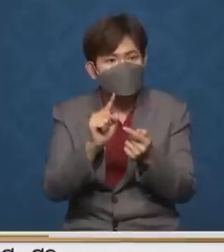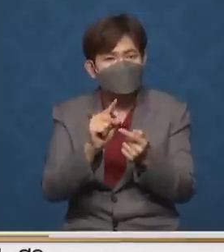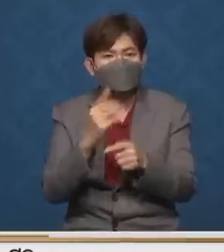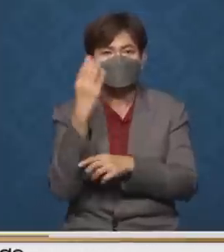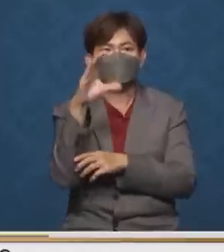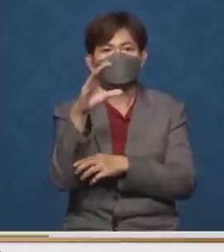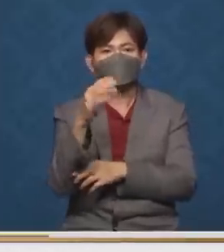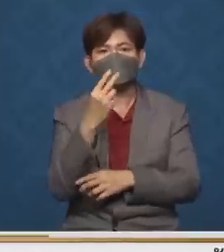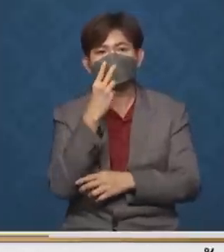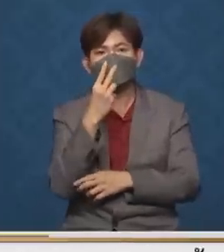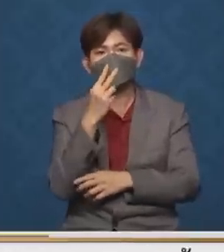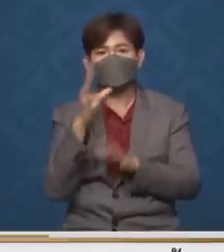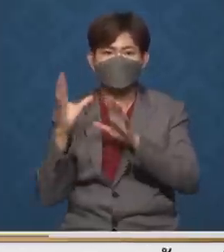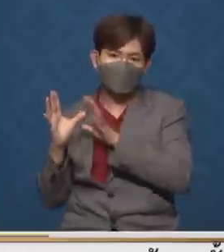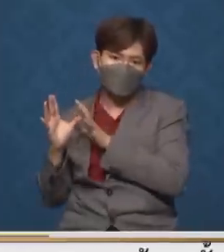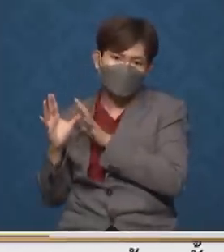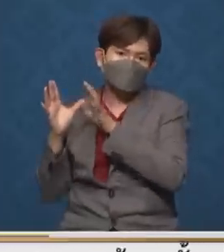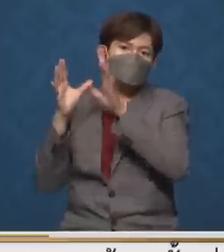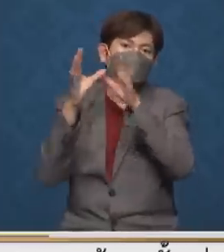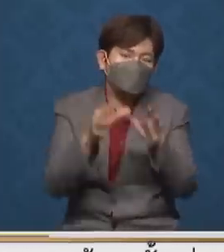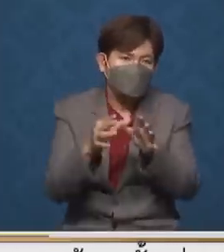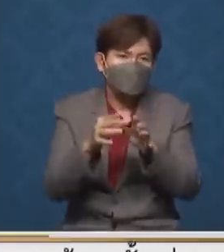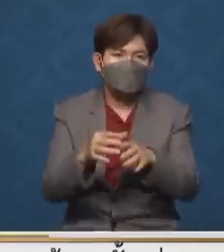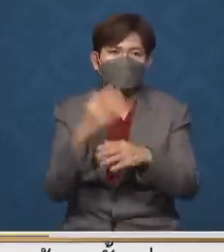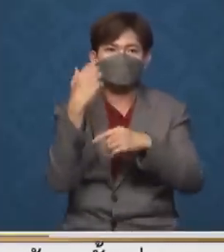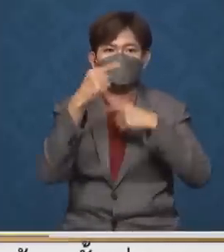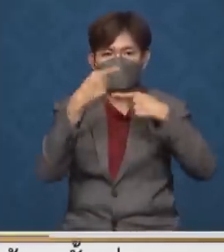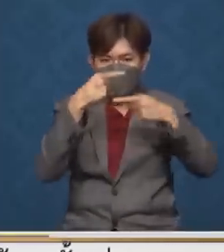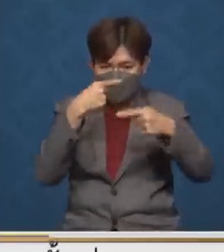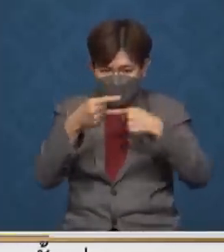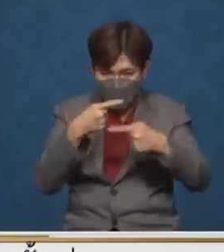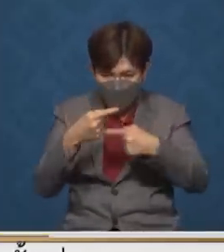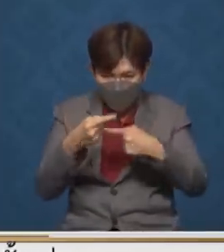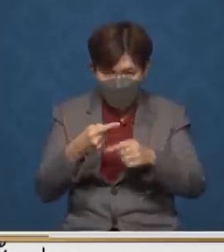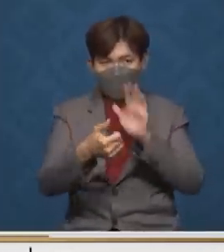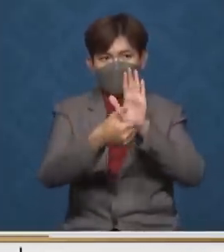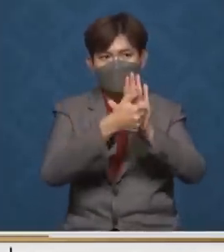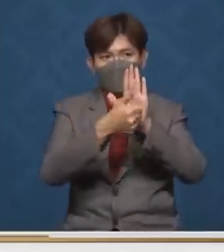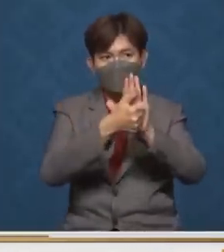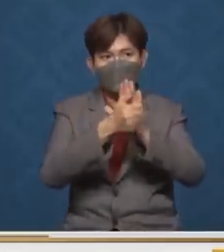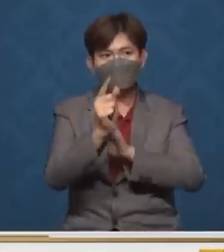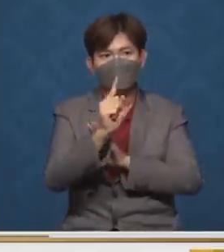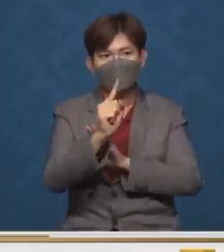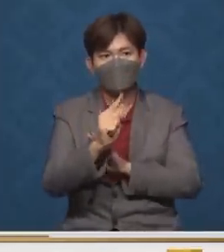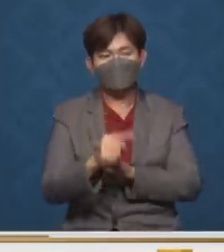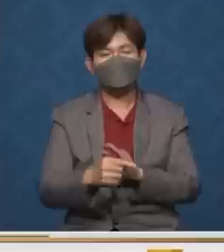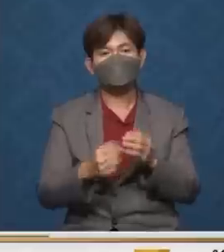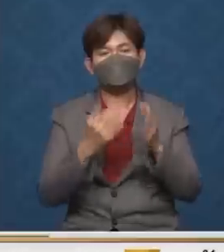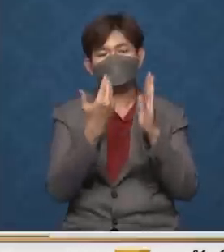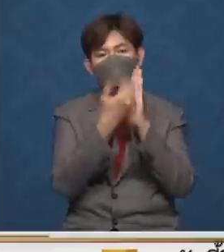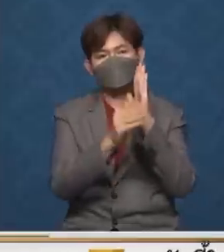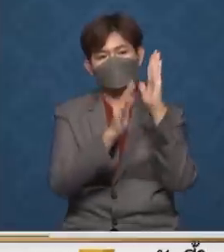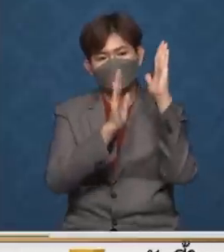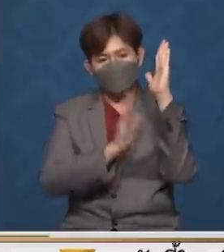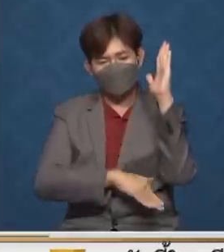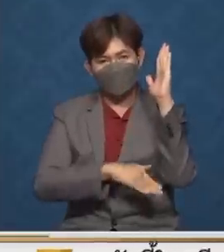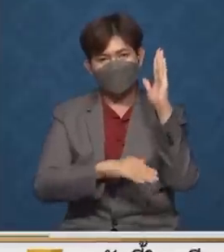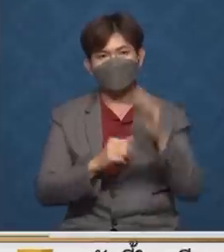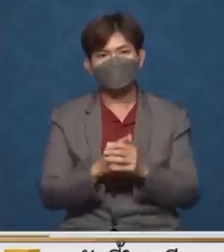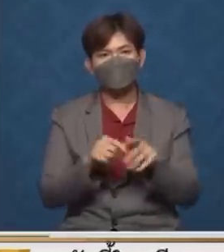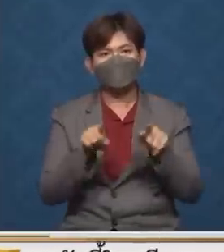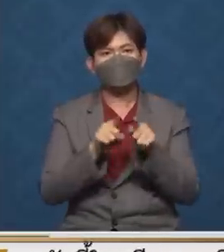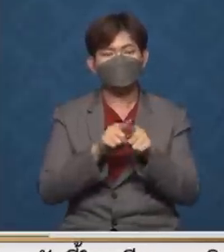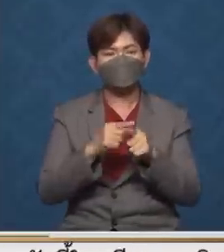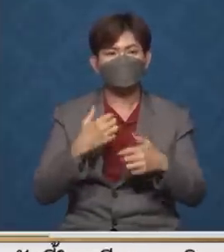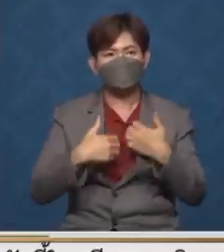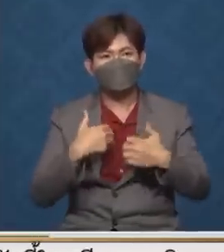แล้วบอกเฮ้ย ยกฝนข้บก นี่ ตัวยยังพาไปทะลมเพศอีสารใต้เซลีจนเขาตุมปดตุมเพศเหมอนกันะ